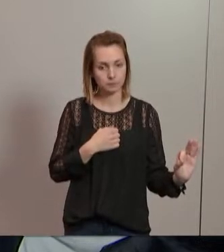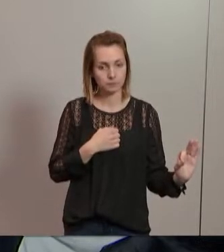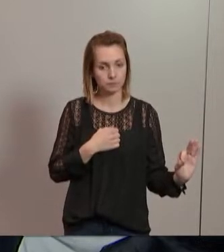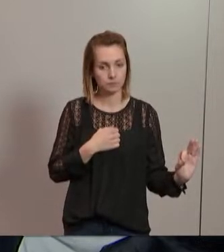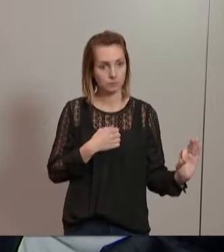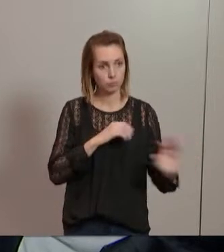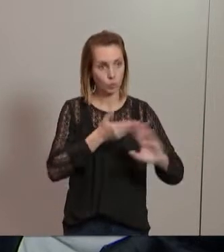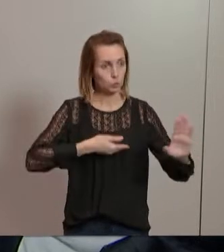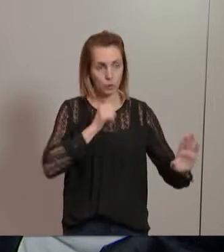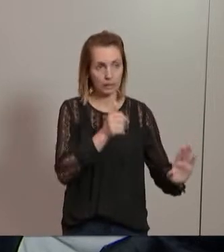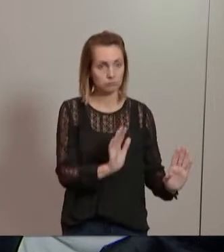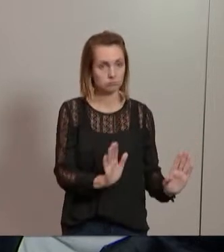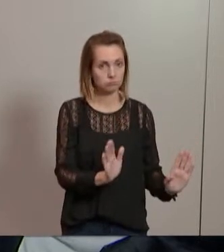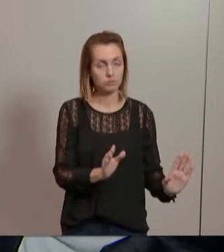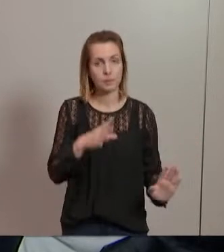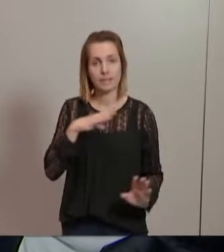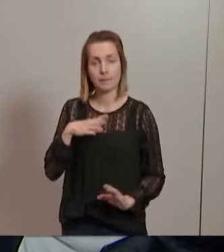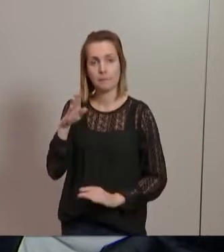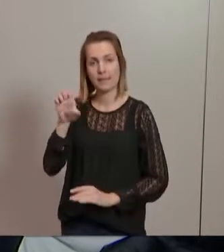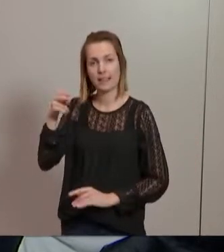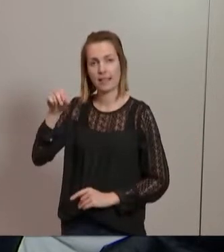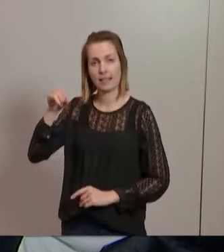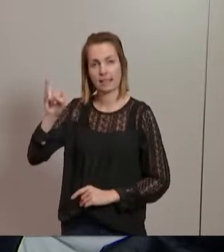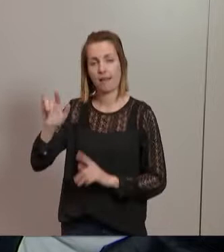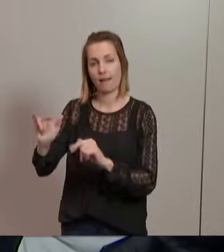On n'a rien reçu, hein. Sophia Benani. Présente.